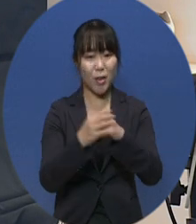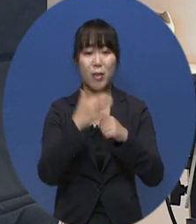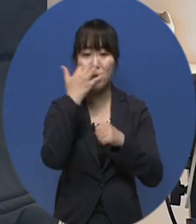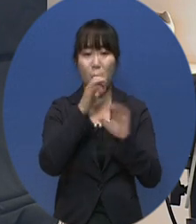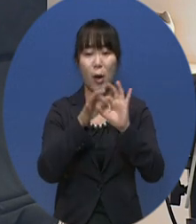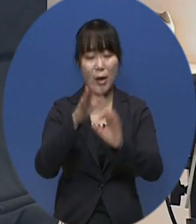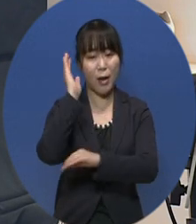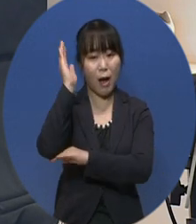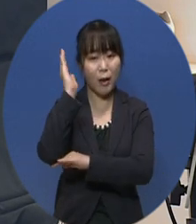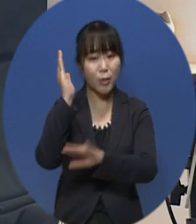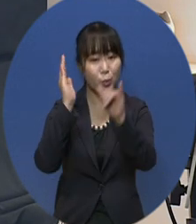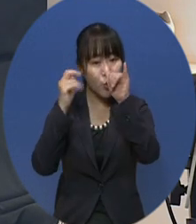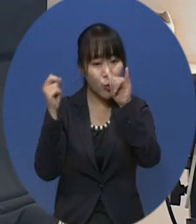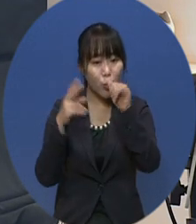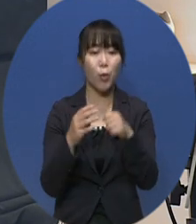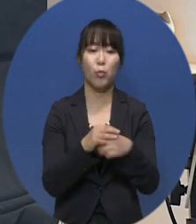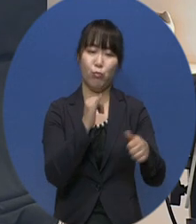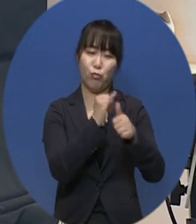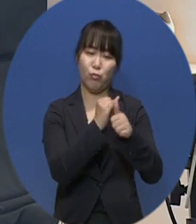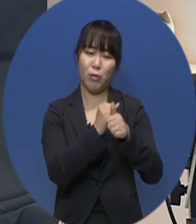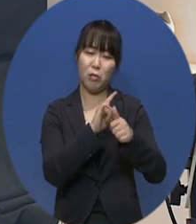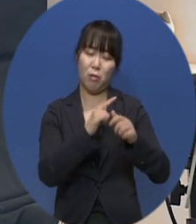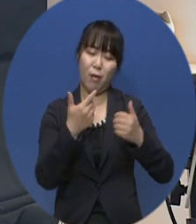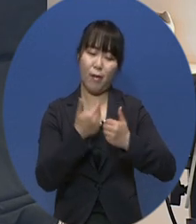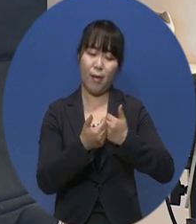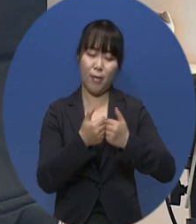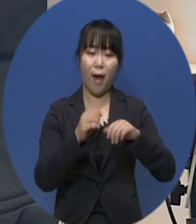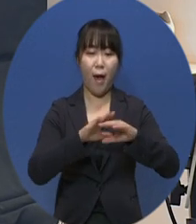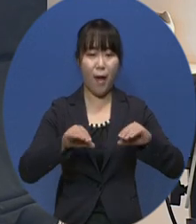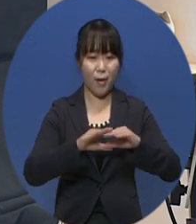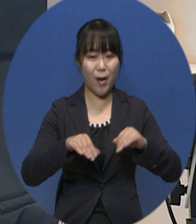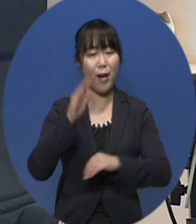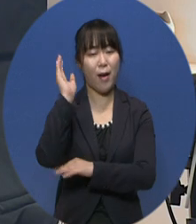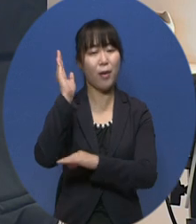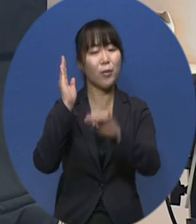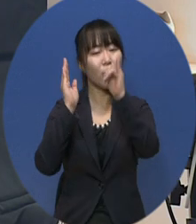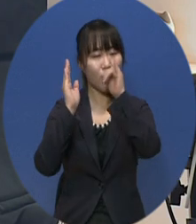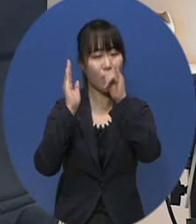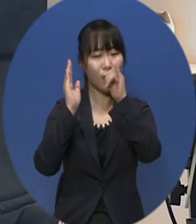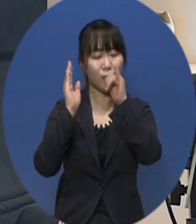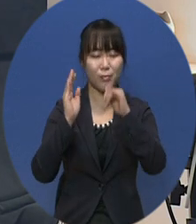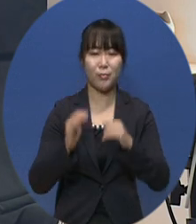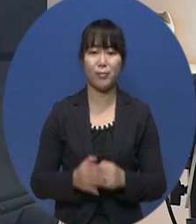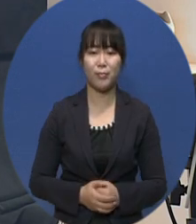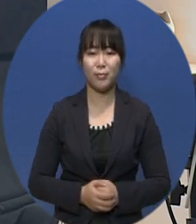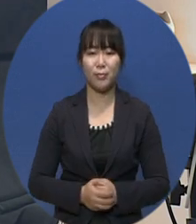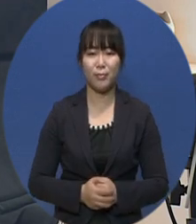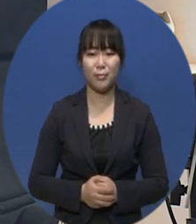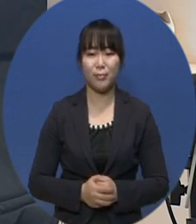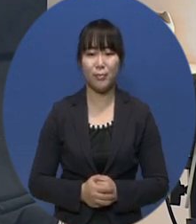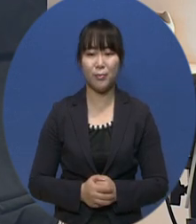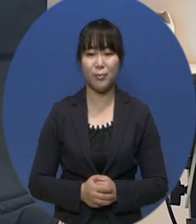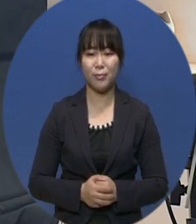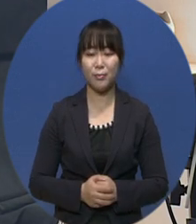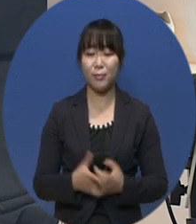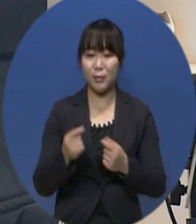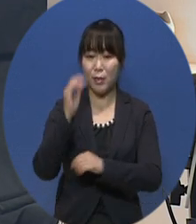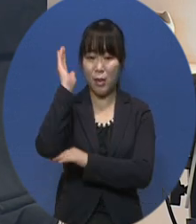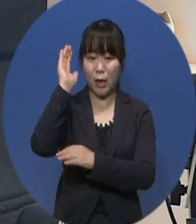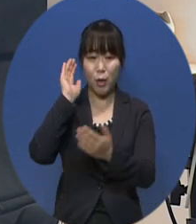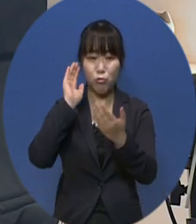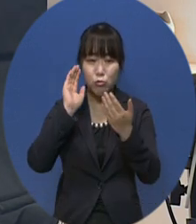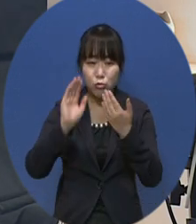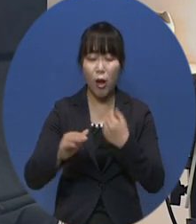대한 강의도 하고 또 부부 간의 갈등을 해결하는 법에 대한 강의도 하고 뭐 그런 강의를 네. 하죠. 근데 이제 그런 강의를 하고